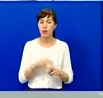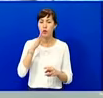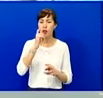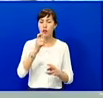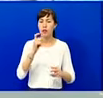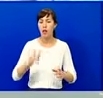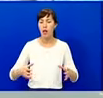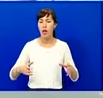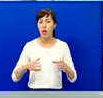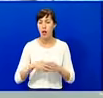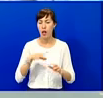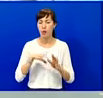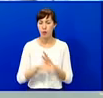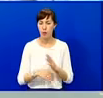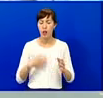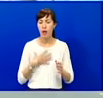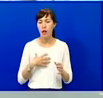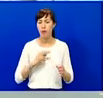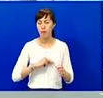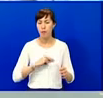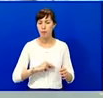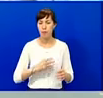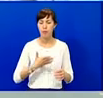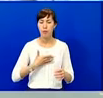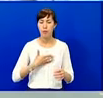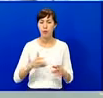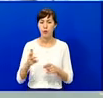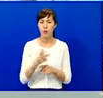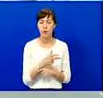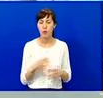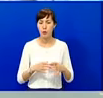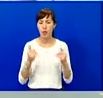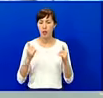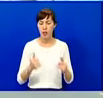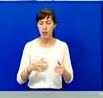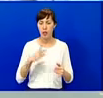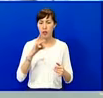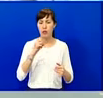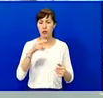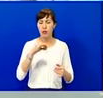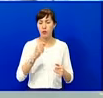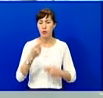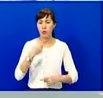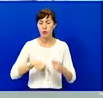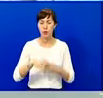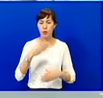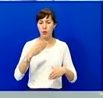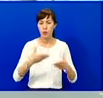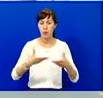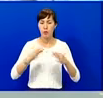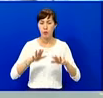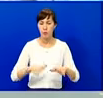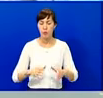шаруалардың кооперативтерге бірігуі маңызды шаруа. Біздің сұру тобымыз қазір ғана Қазығұрт ауданынан оралды. Сүт қабылдау жолында